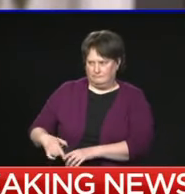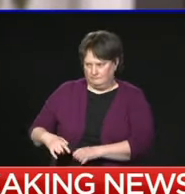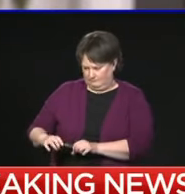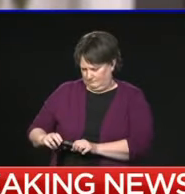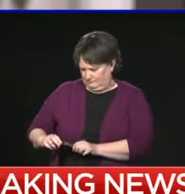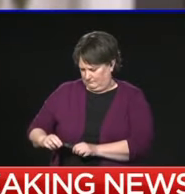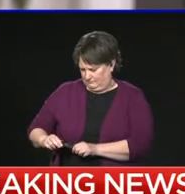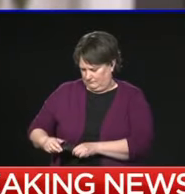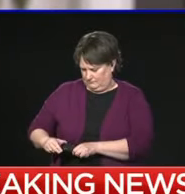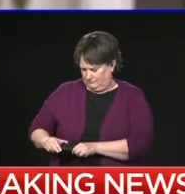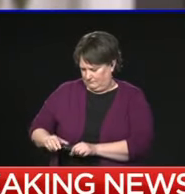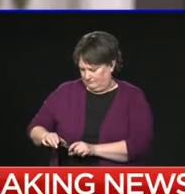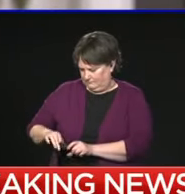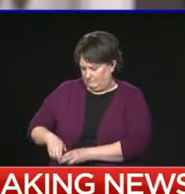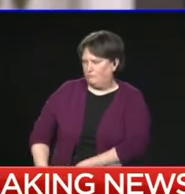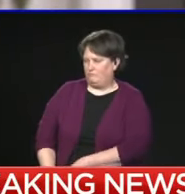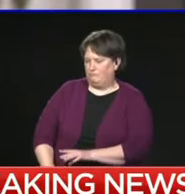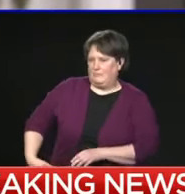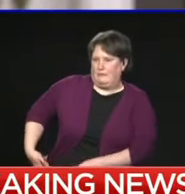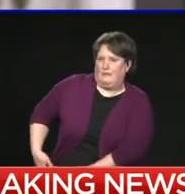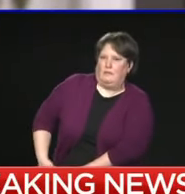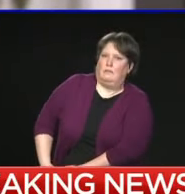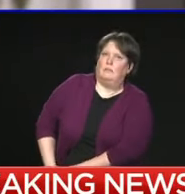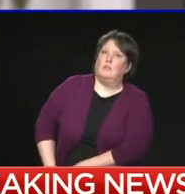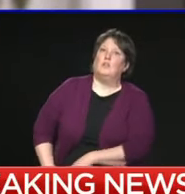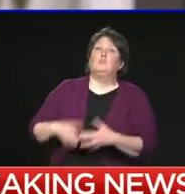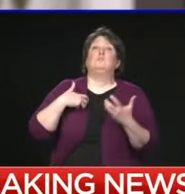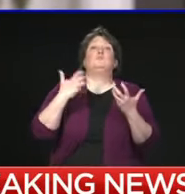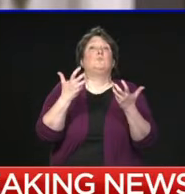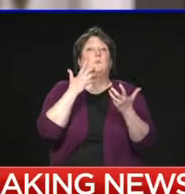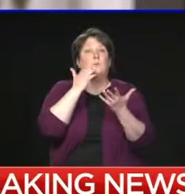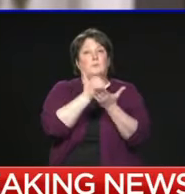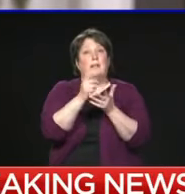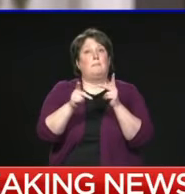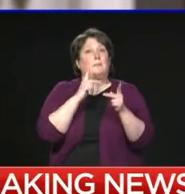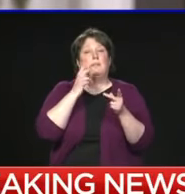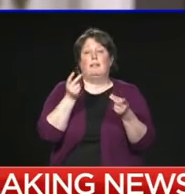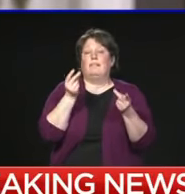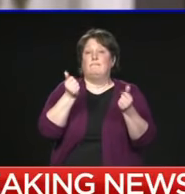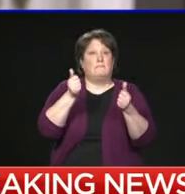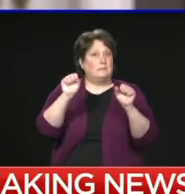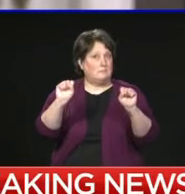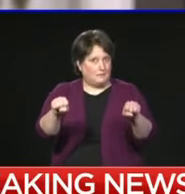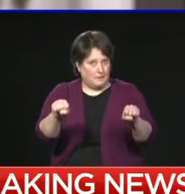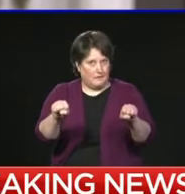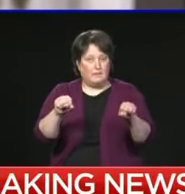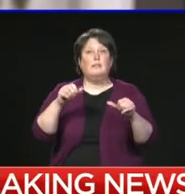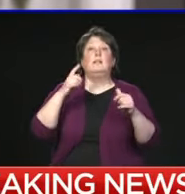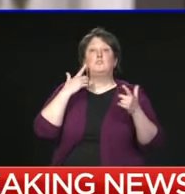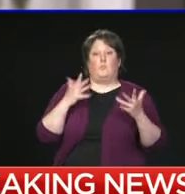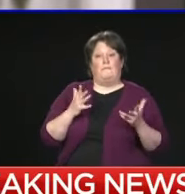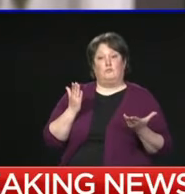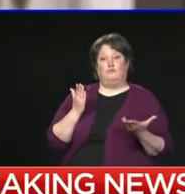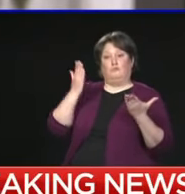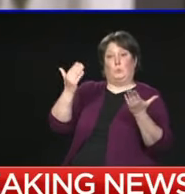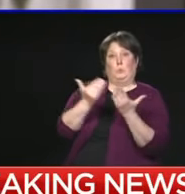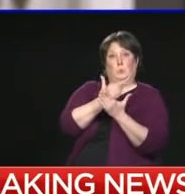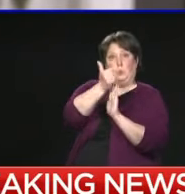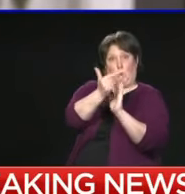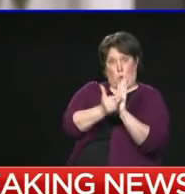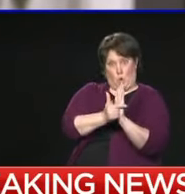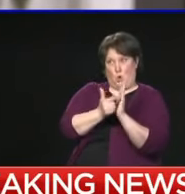aider les gens le plus rapidement possible. Le projet de loi est maintenant devant le Sénat. J'espère que son adoption va se